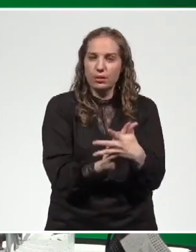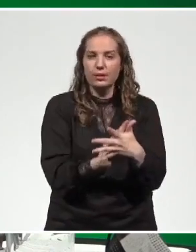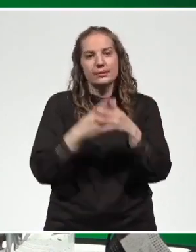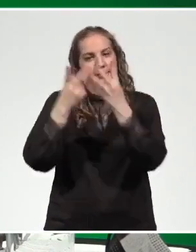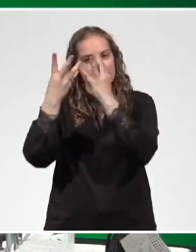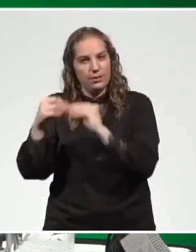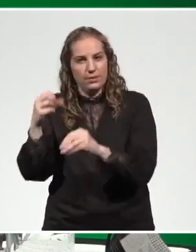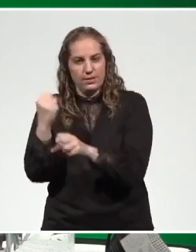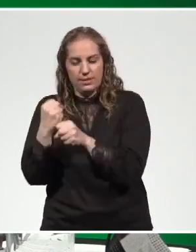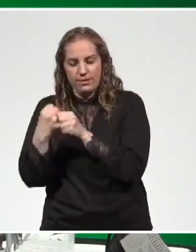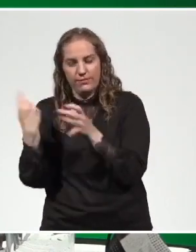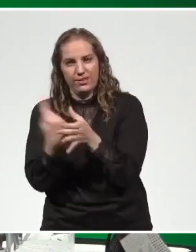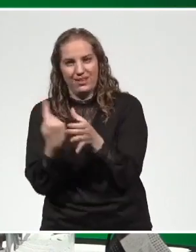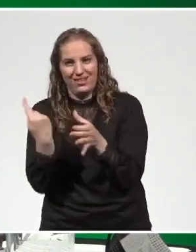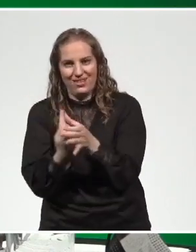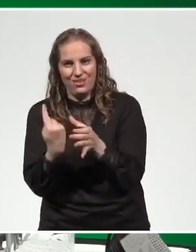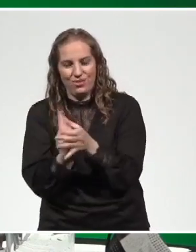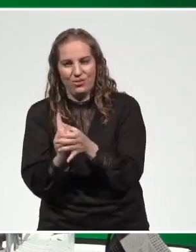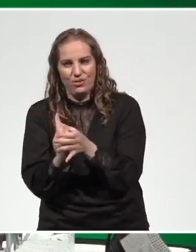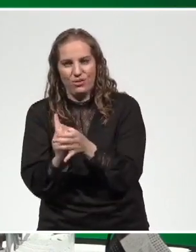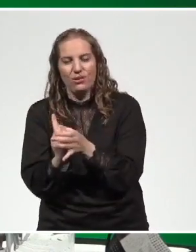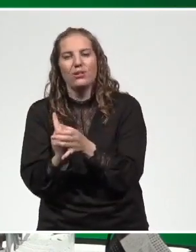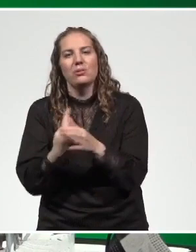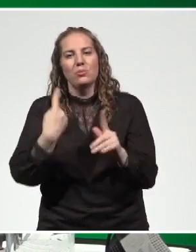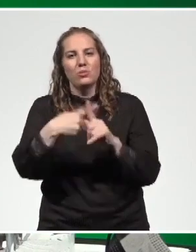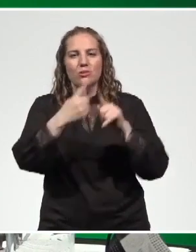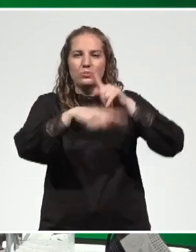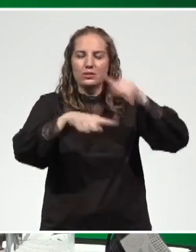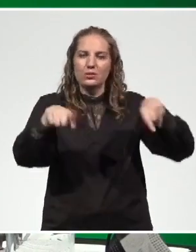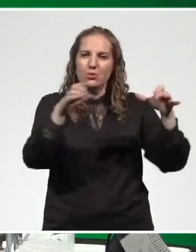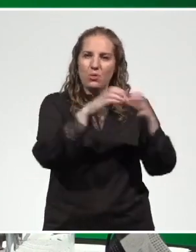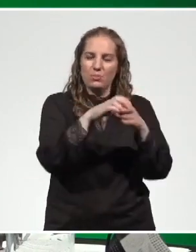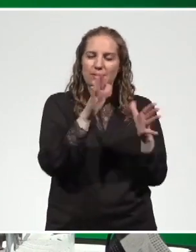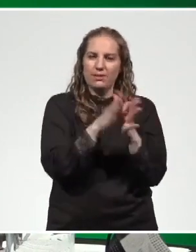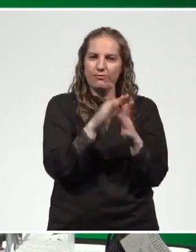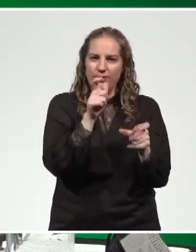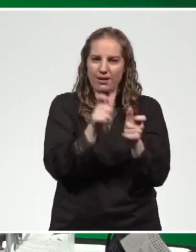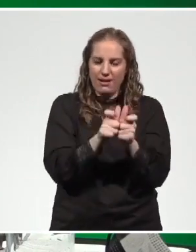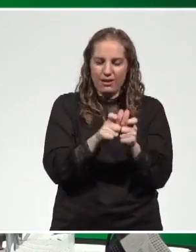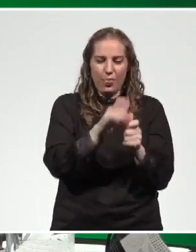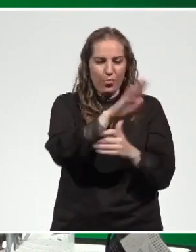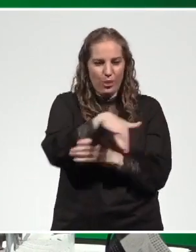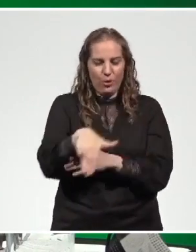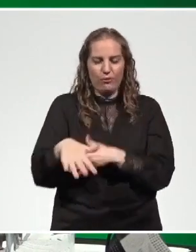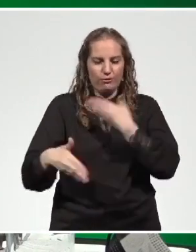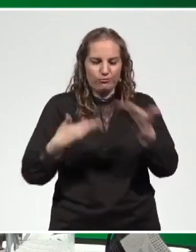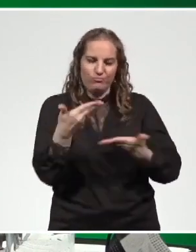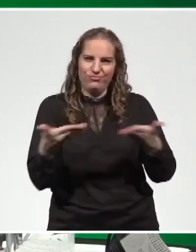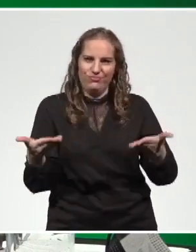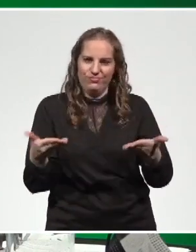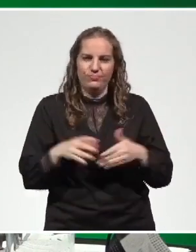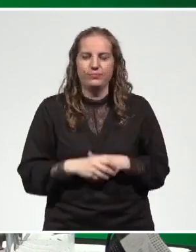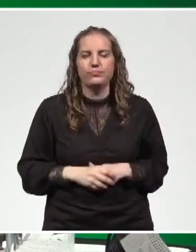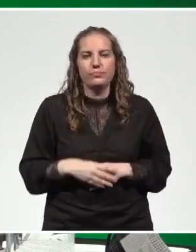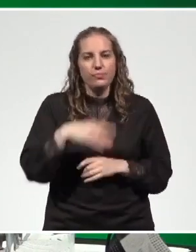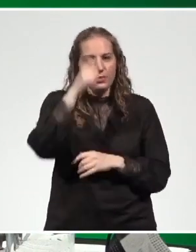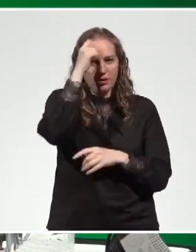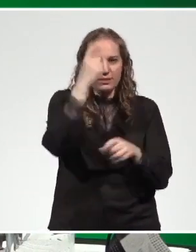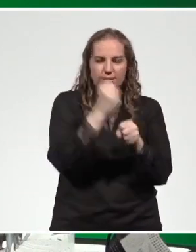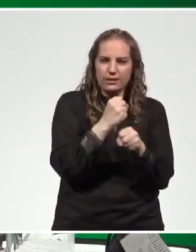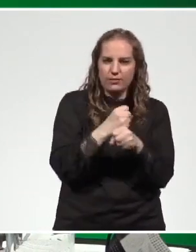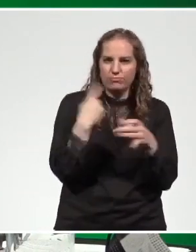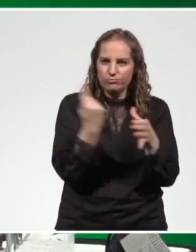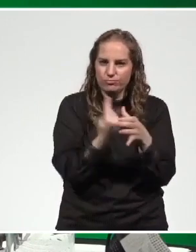starfi og mætir þörfum ólíkra hópa samfélagsins. Menningarstarf og þáttaka í því